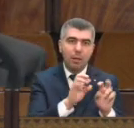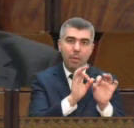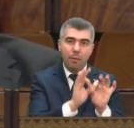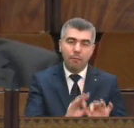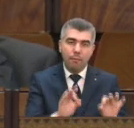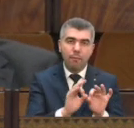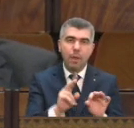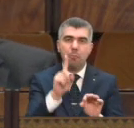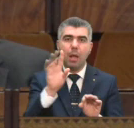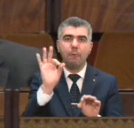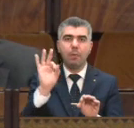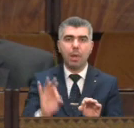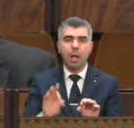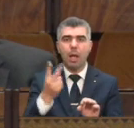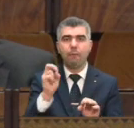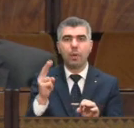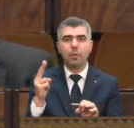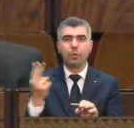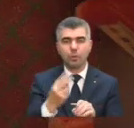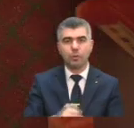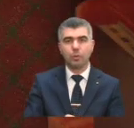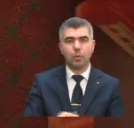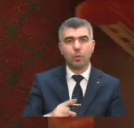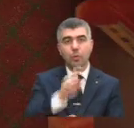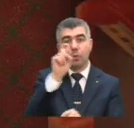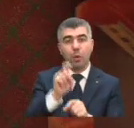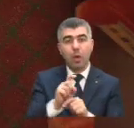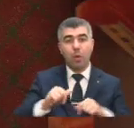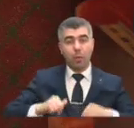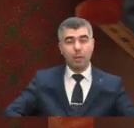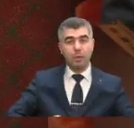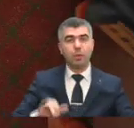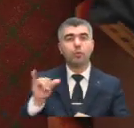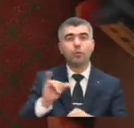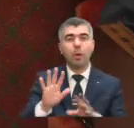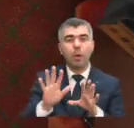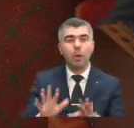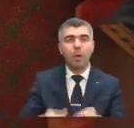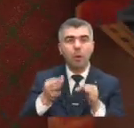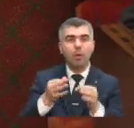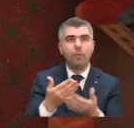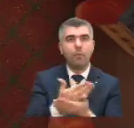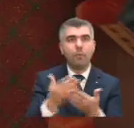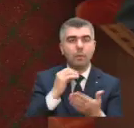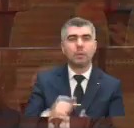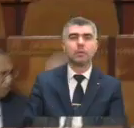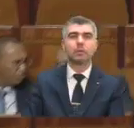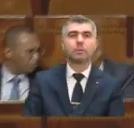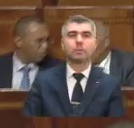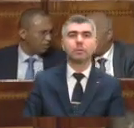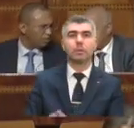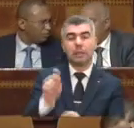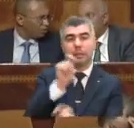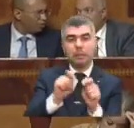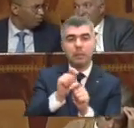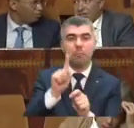سنة 2022. لذا نسألكم السيد الوزير عن حصيلة إعادة تأهيل كل المطارح غير المراقبة بنسبة